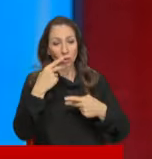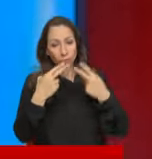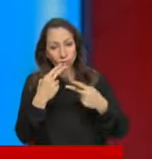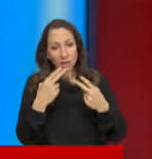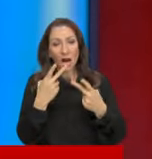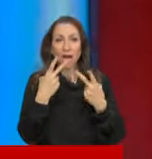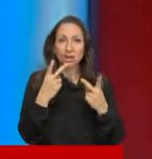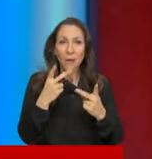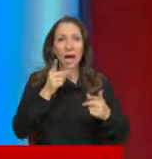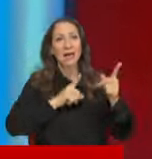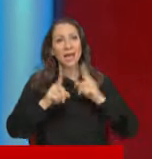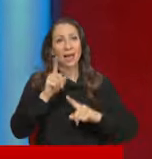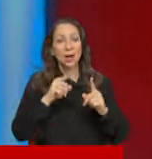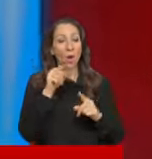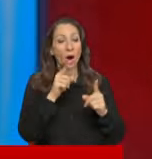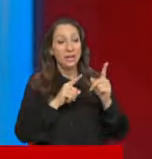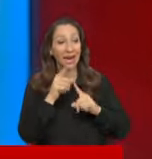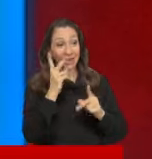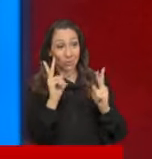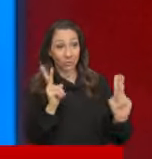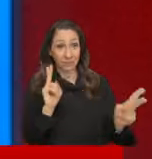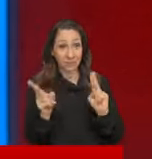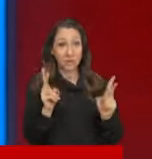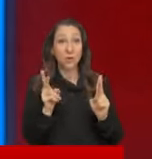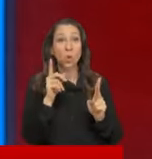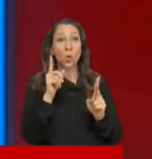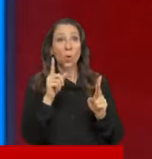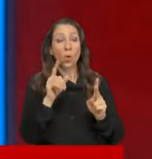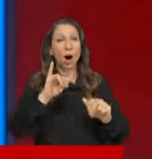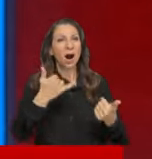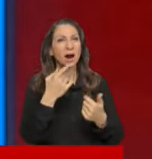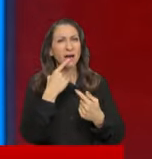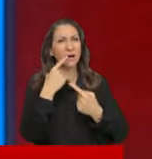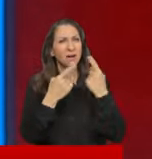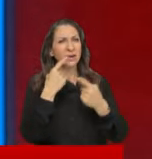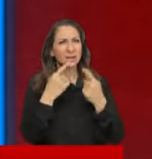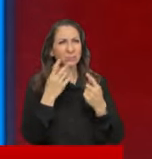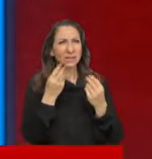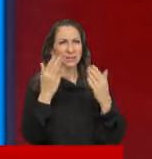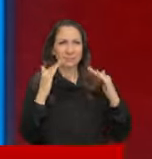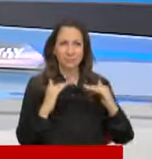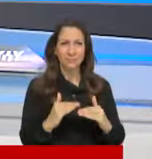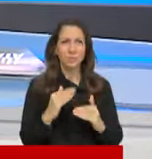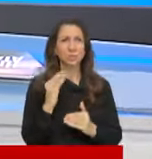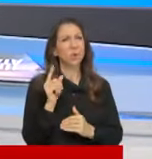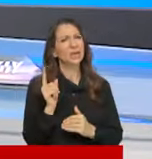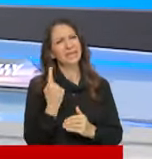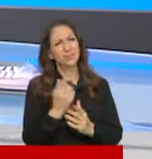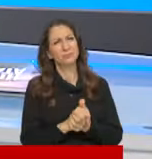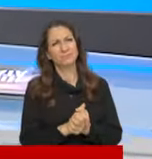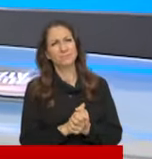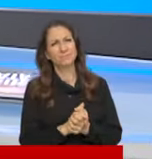üslubu adayların o adaylıklar işte o Keskin dili biraz daha belki törpü Ne dersiniz çok ilginç bir